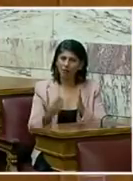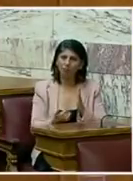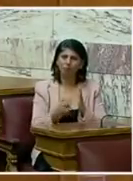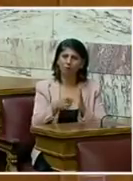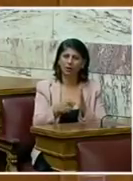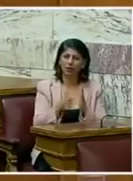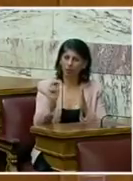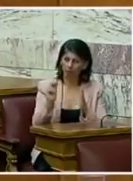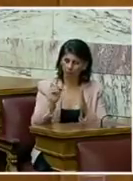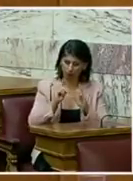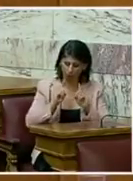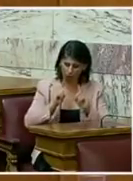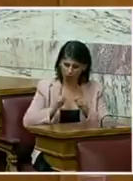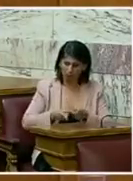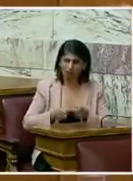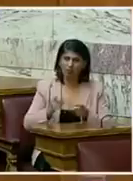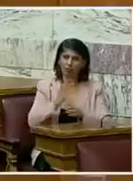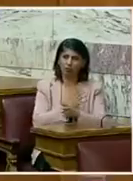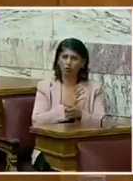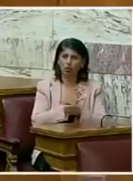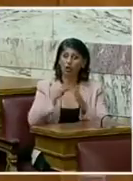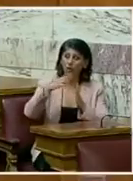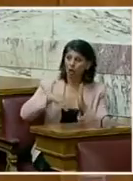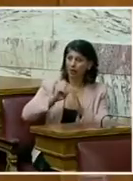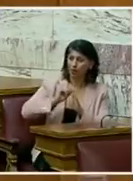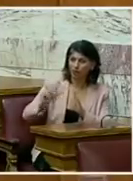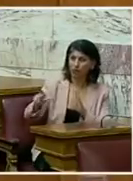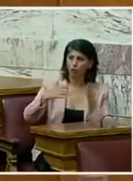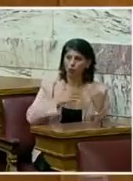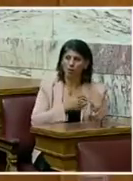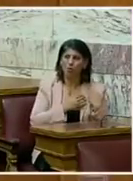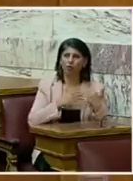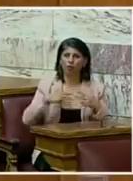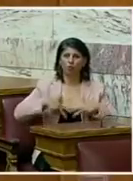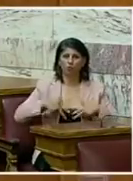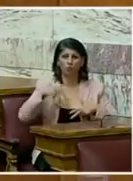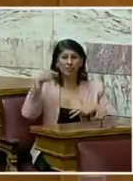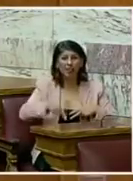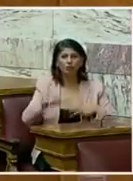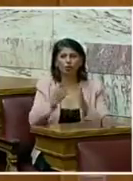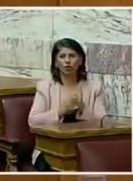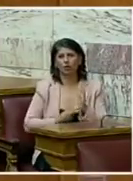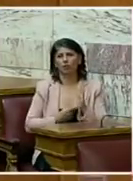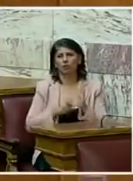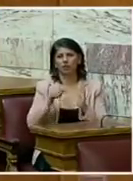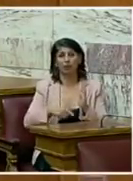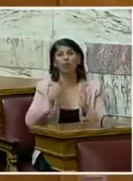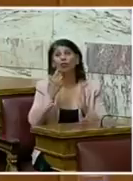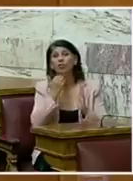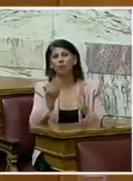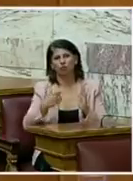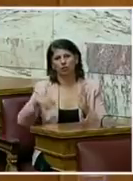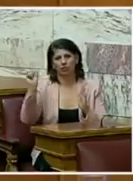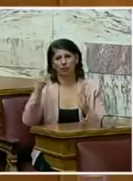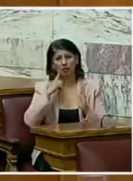απευθείας κλήση του εισαγγελέα. Το έγγραφο, το διαβαστικό τέλος πάντων, το αρμόδιο εισαγγελικού λειτουργού. Αυτό είναι το έγγραφο. Επ' αυτού κρίνομαι. Και επ' αυτό δεν μπορείτε να έχετε αντίρρηση, το λέει η νομολογία.